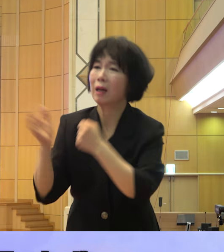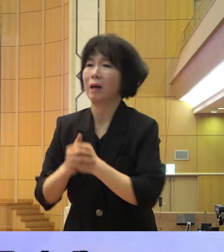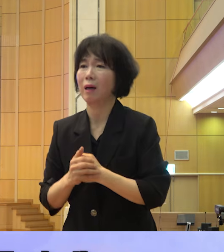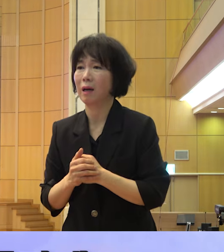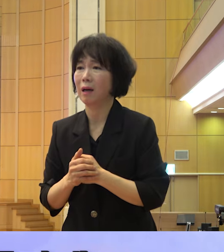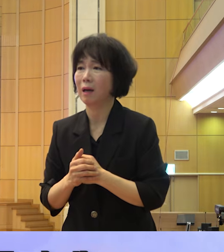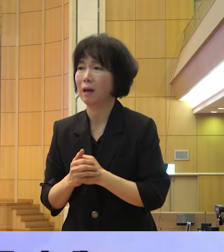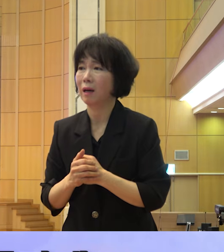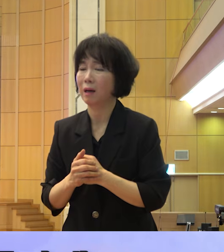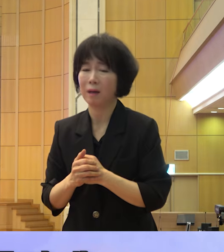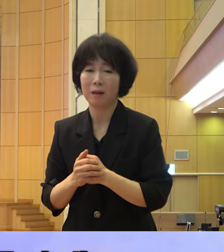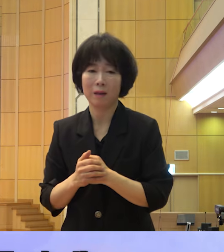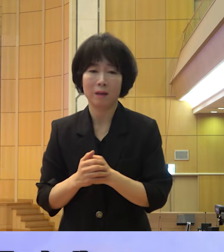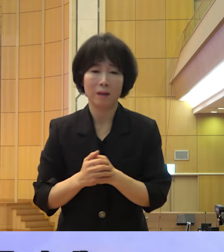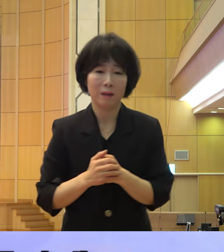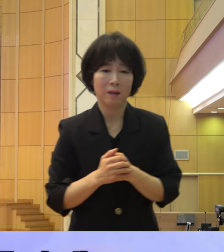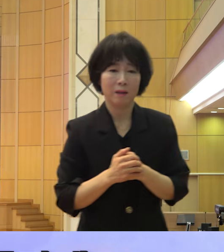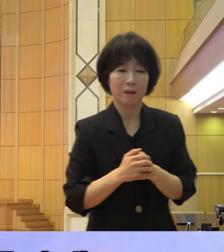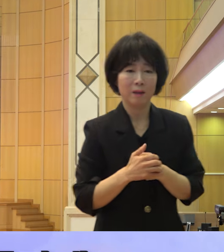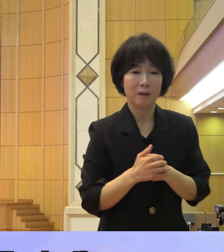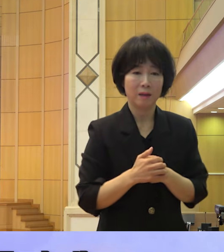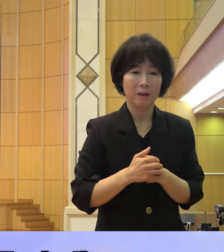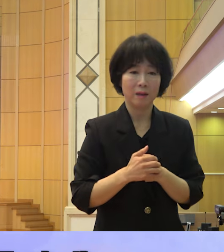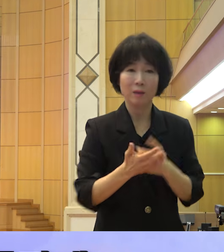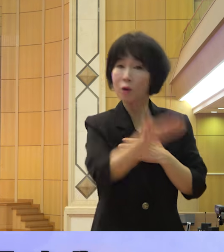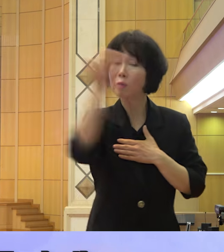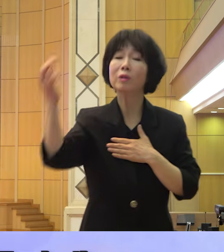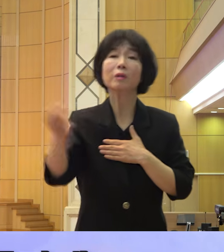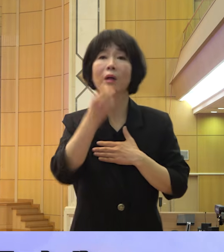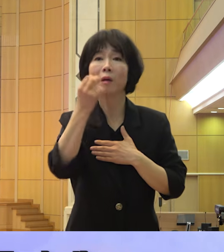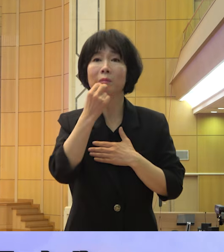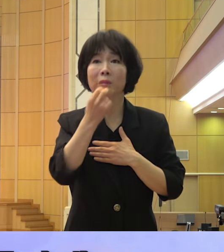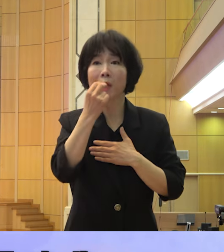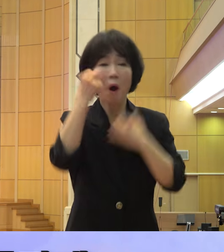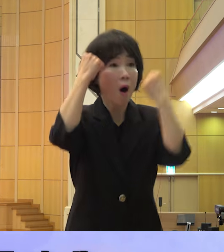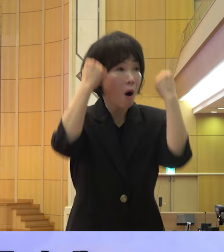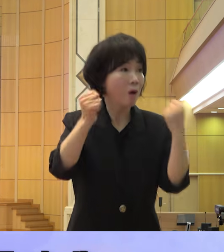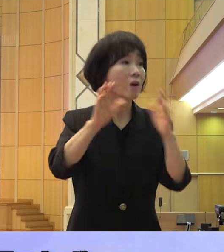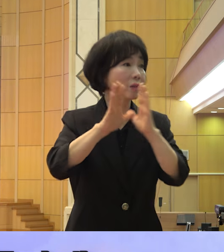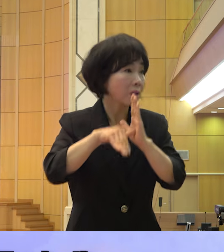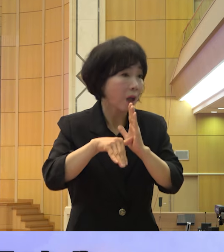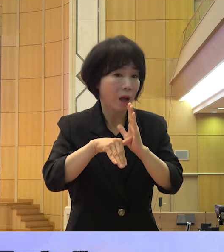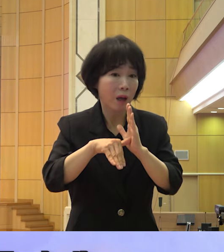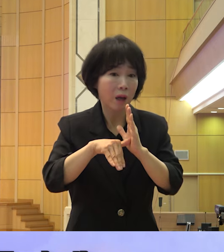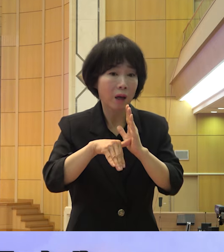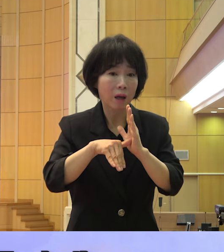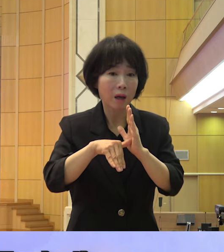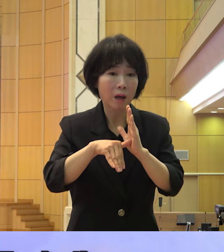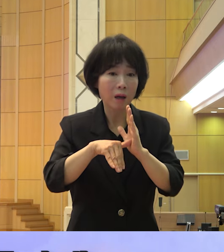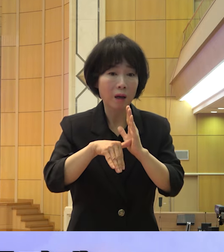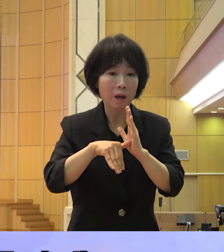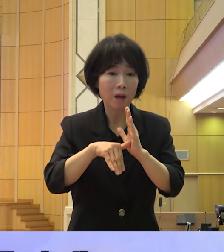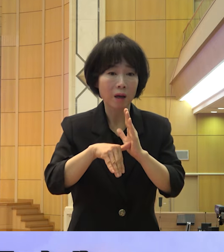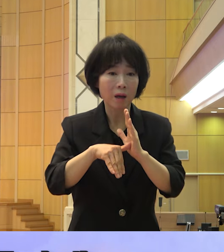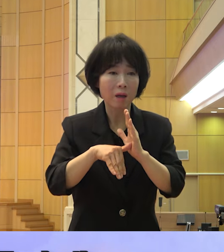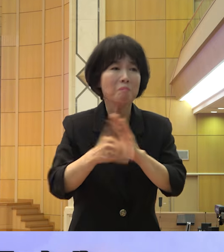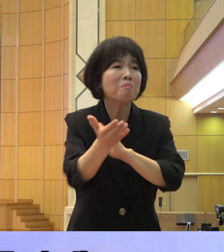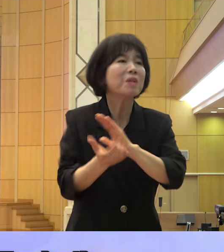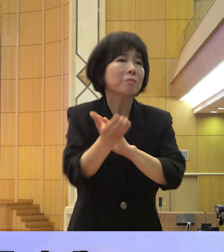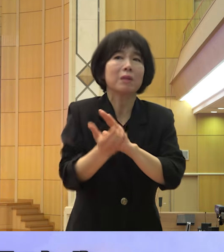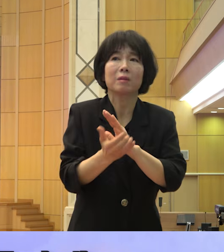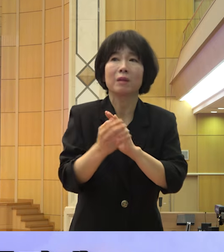아니, 죽은 다음에 뭐해요? 살았을 때 또 죽을 때 돼가지고 하지